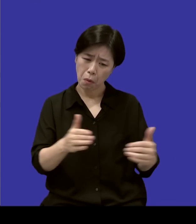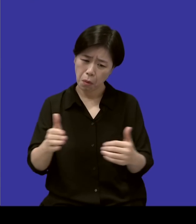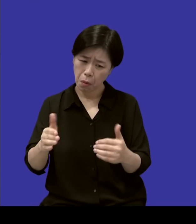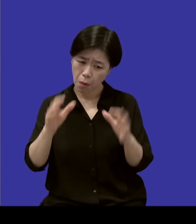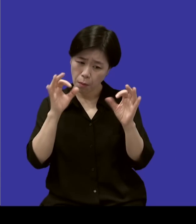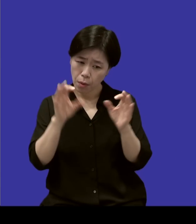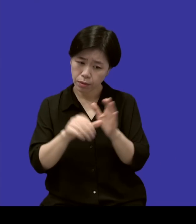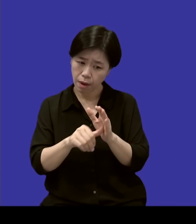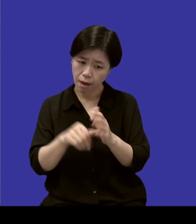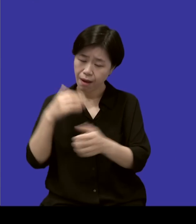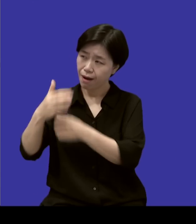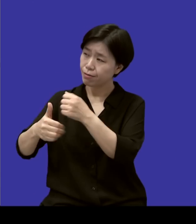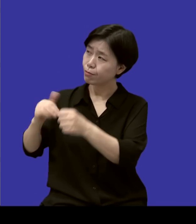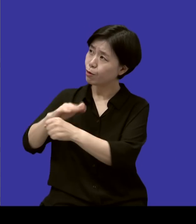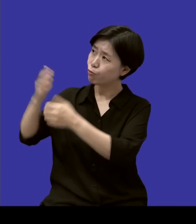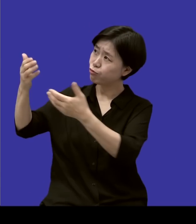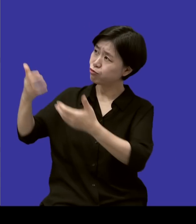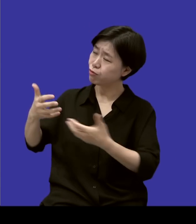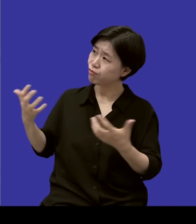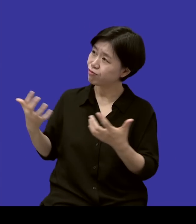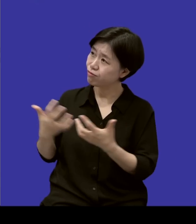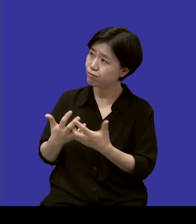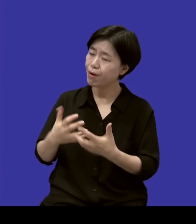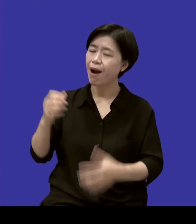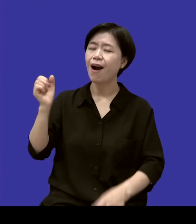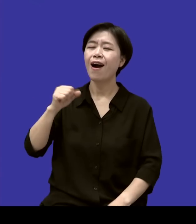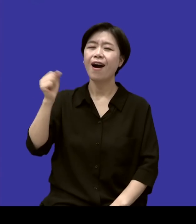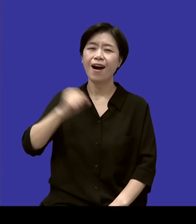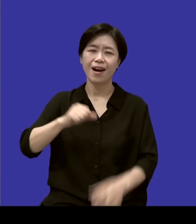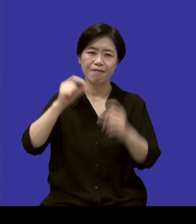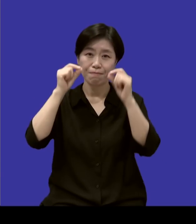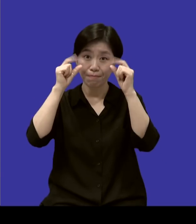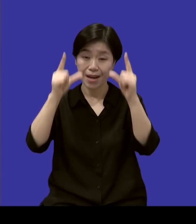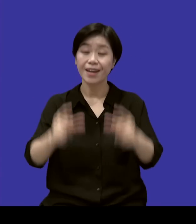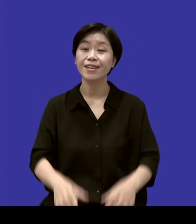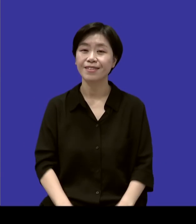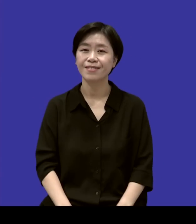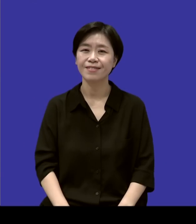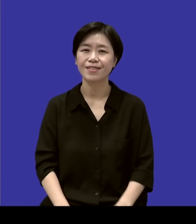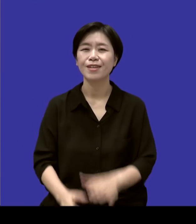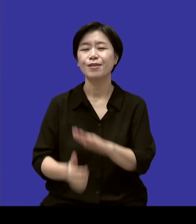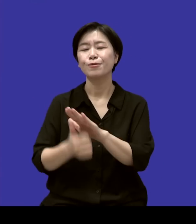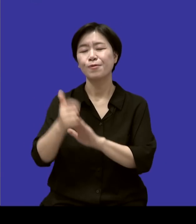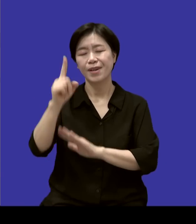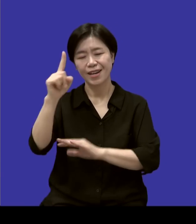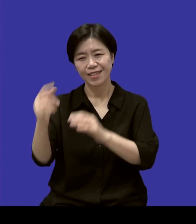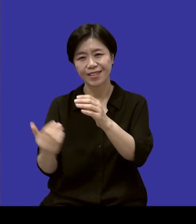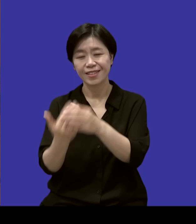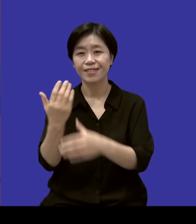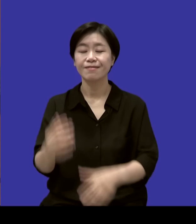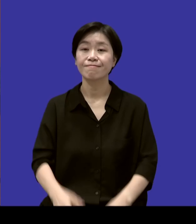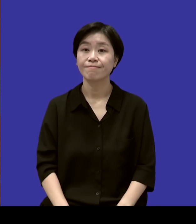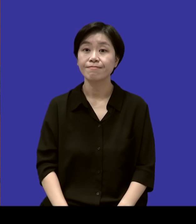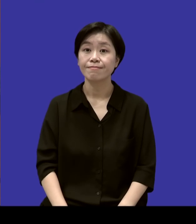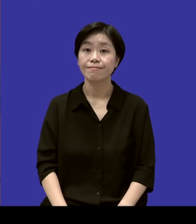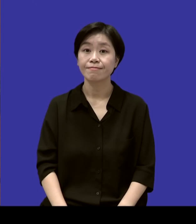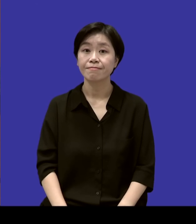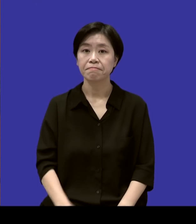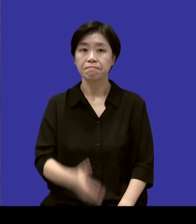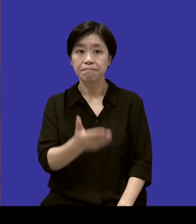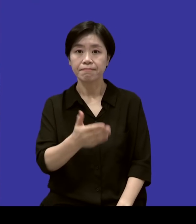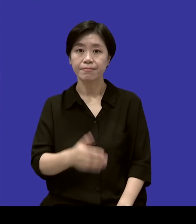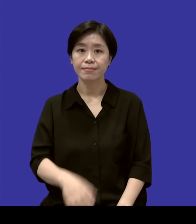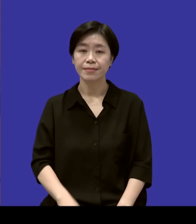많이 사랑하시는구나 그런 걸 깨달으니까 그게 이제 소망을 붙잡게 됐죠. 그렇죠. 그러니까 이제는 가만히 있을 수가